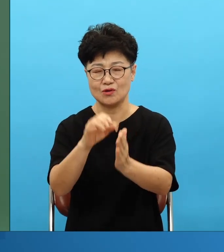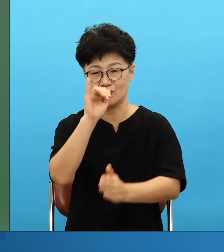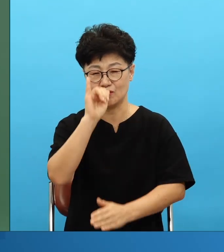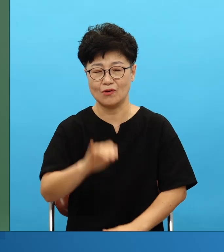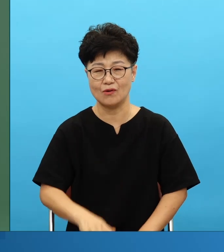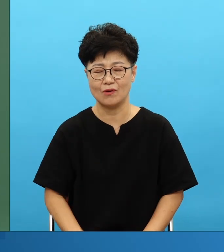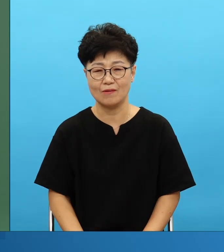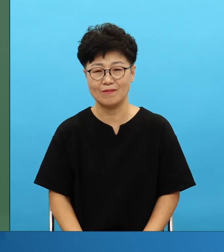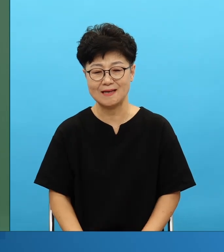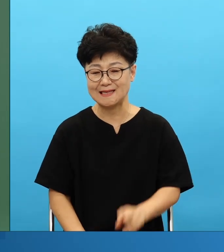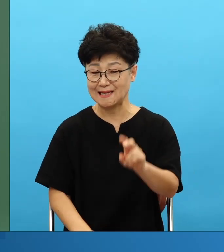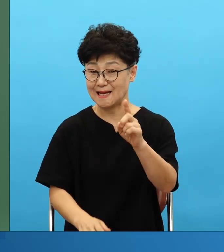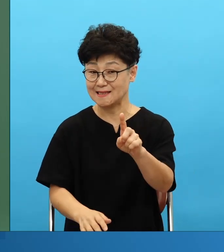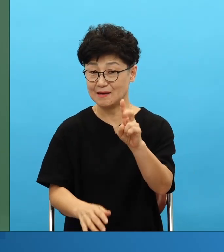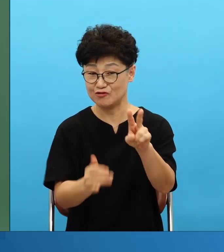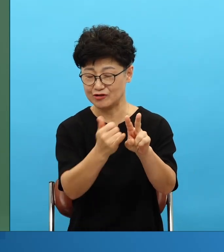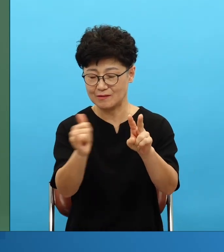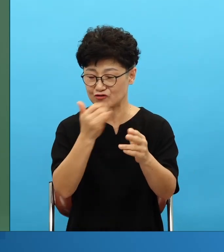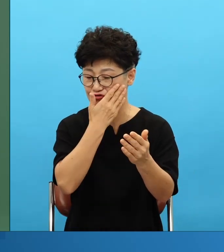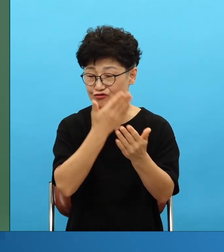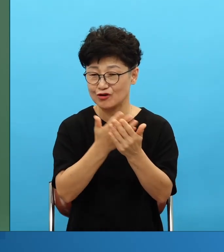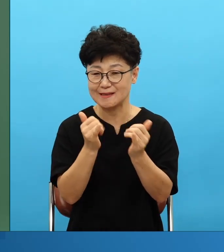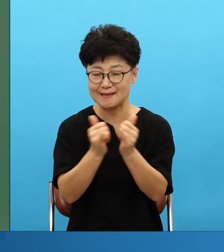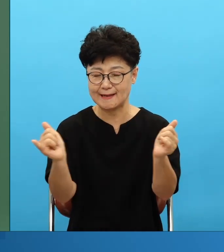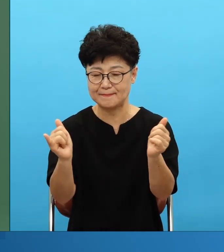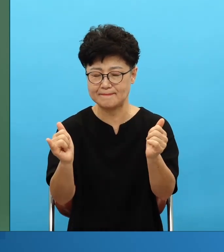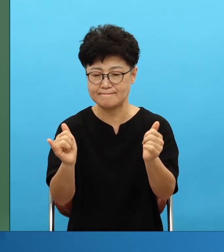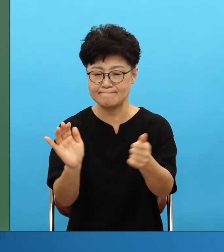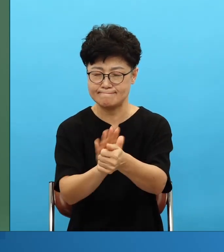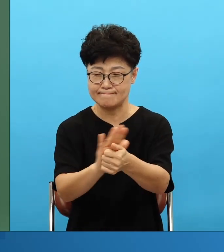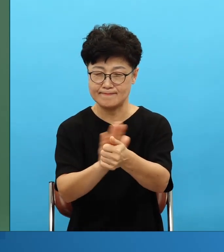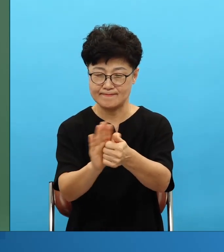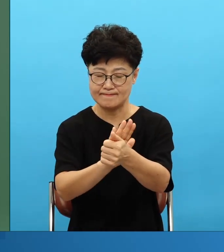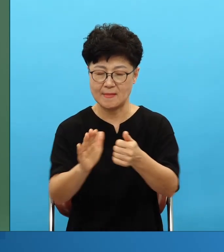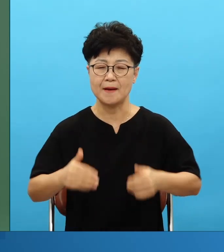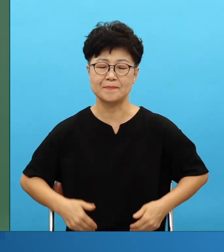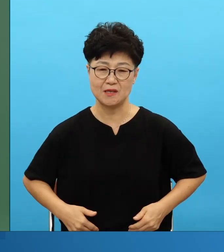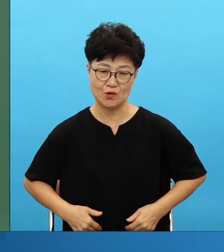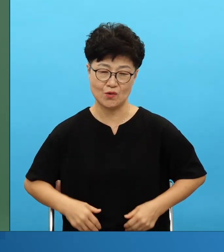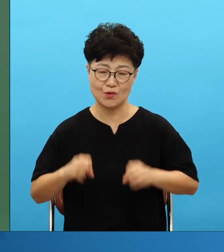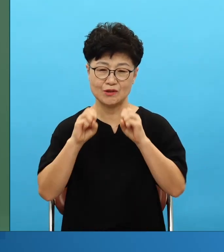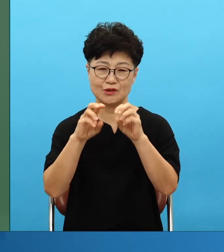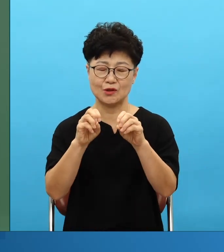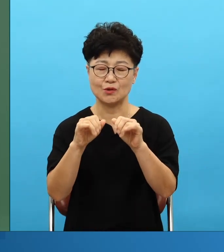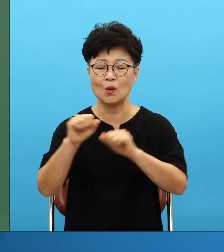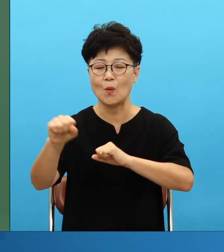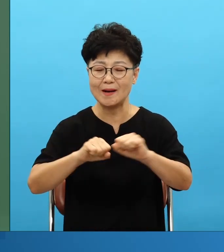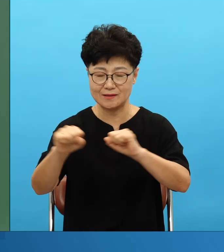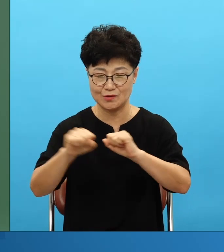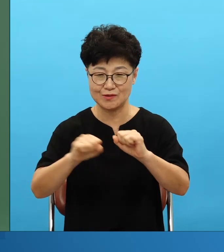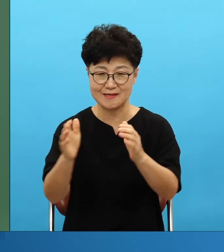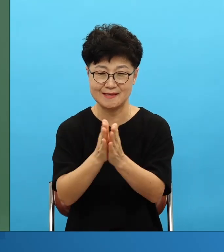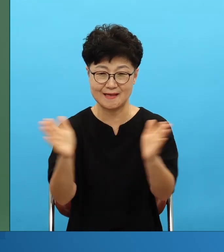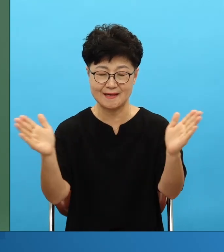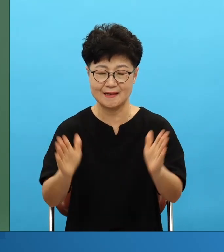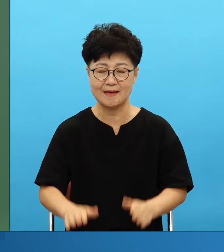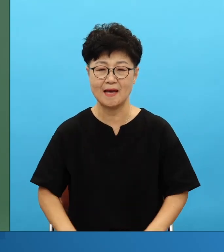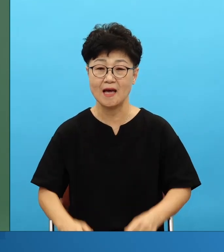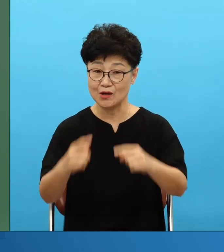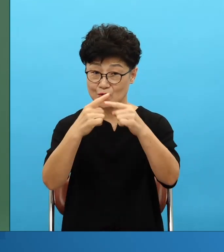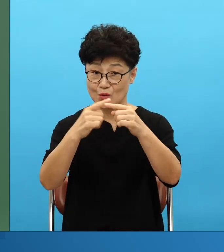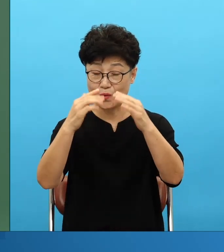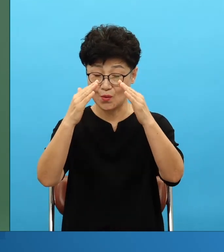those 1 or 2 people. 그렇게 해서 전도 운동을 시작을 한 겁니다. That's how I began the 교회 evangelism 다 movement. 섬기면서 전도. And so as I was serving the